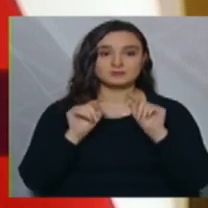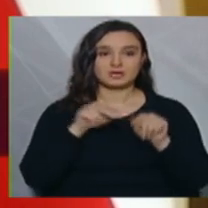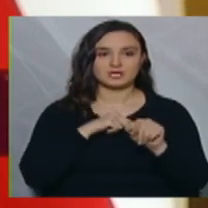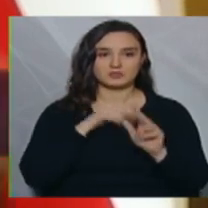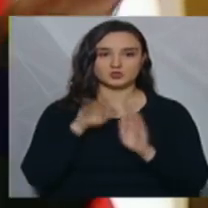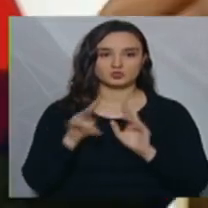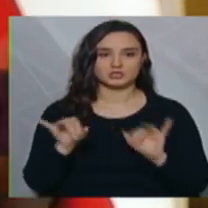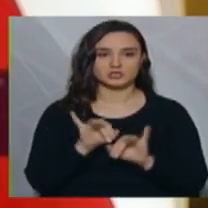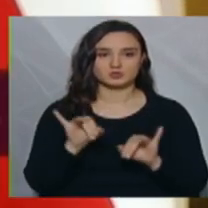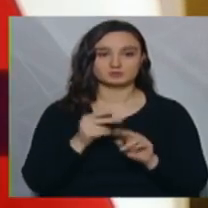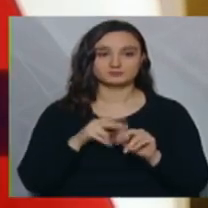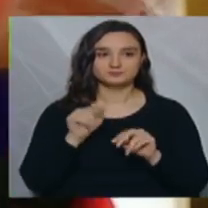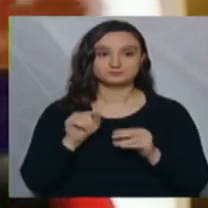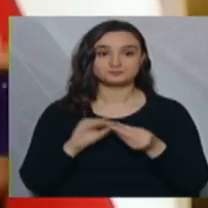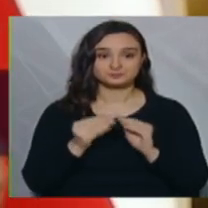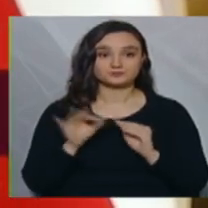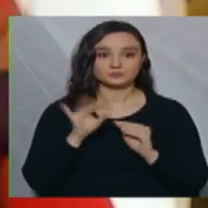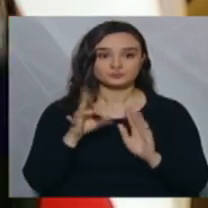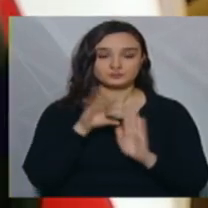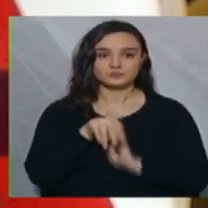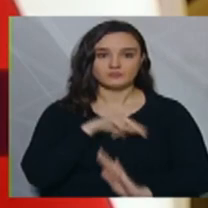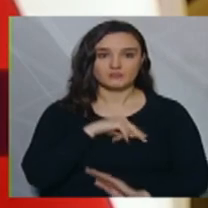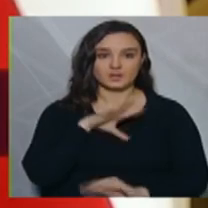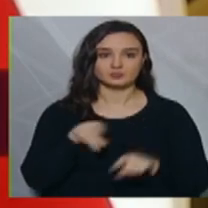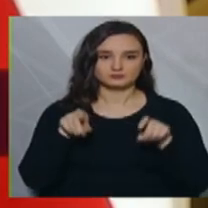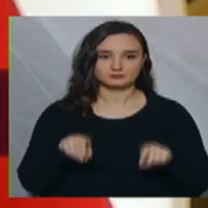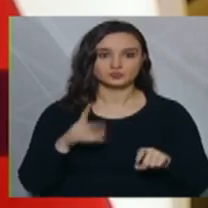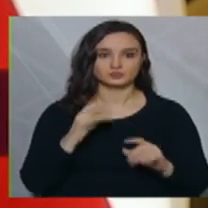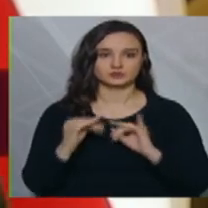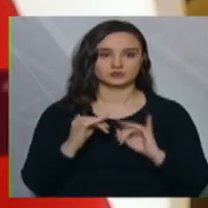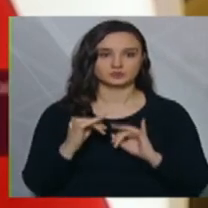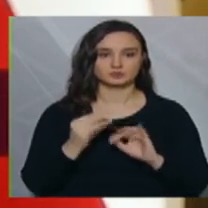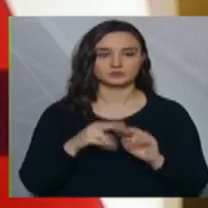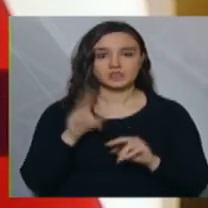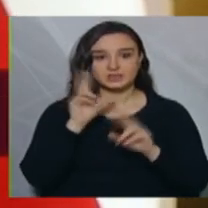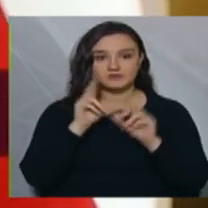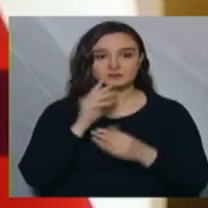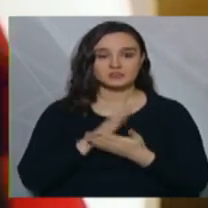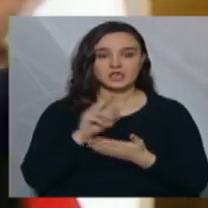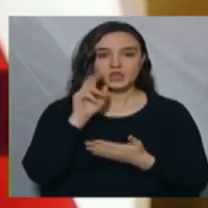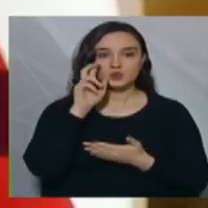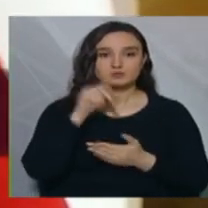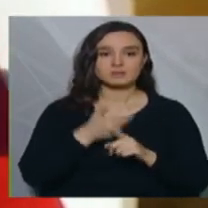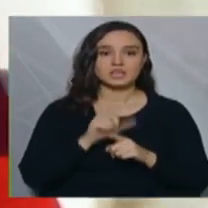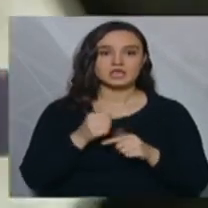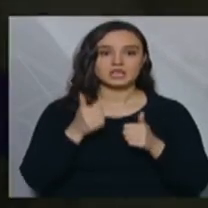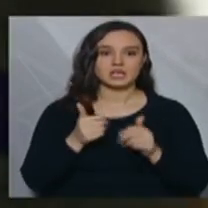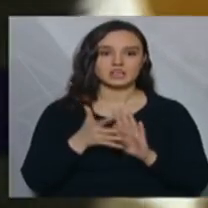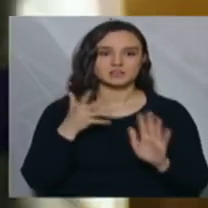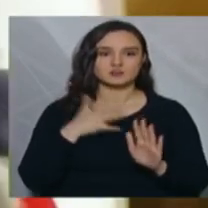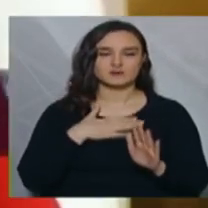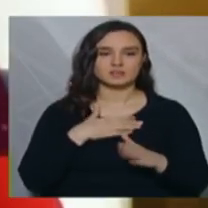უნდა ისაუბროს. ამ ხარვეზებზე და ეს ხარვეზები გასათვალისწინებელი არის, მე ვფიქრობ, და ხელისუფლებას ძალიან კარგად ესმის